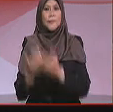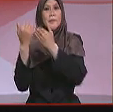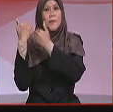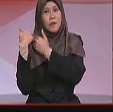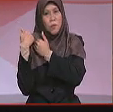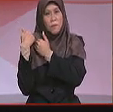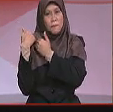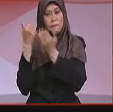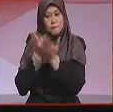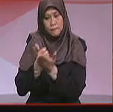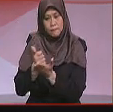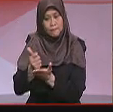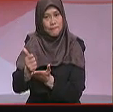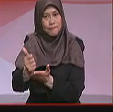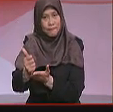Tanggungjawab dan amanah